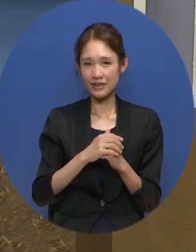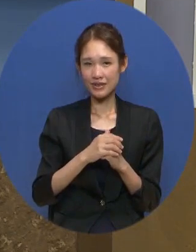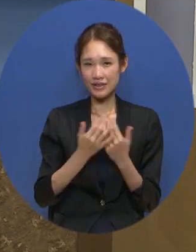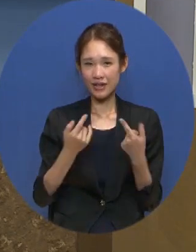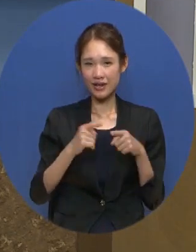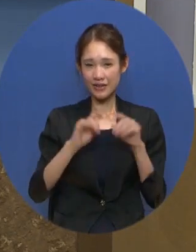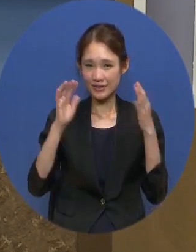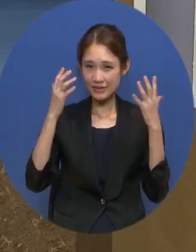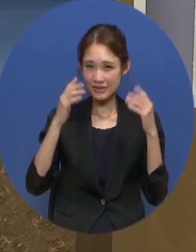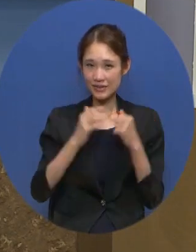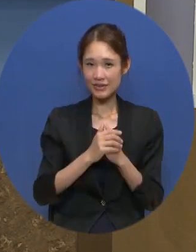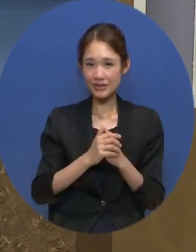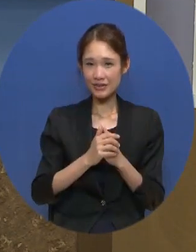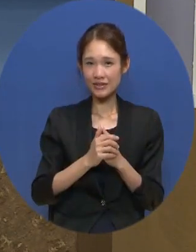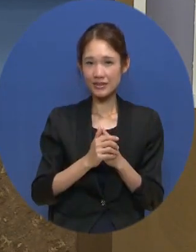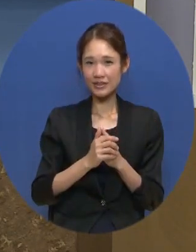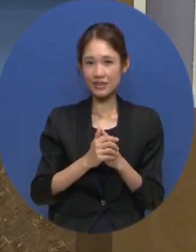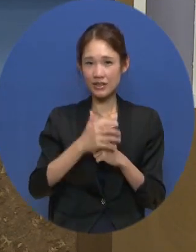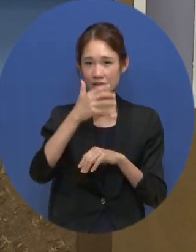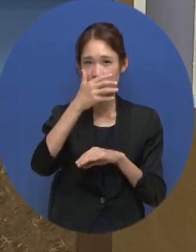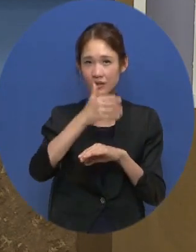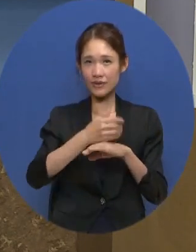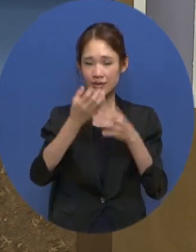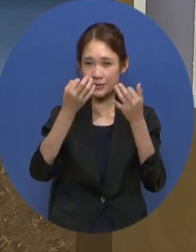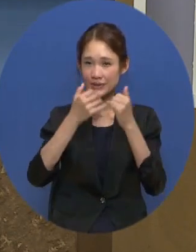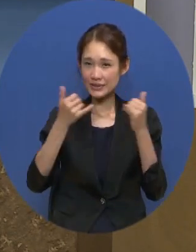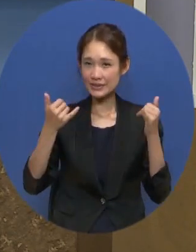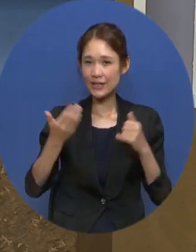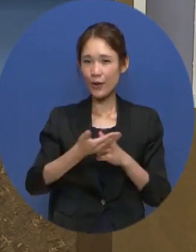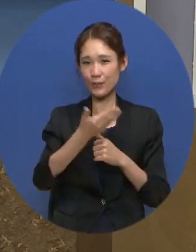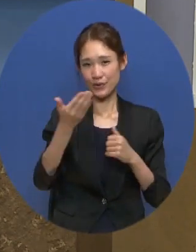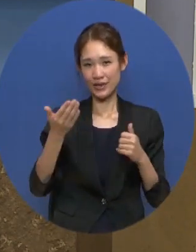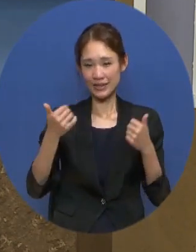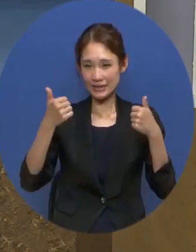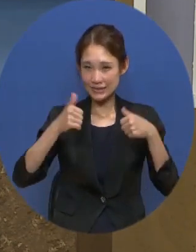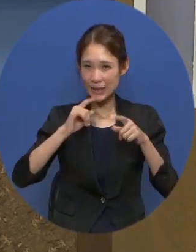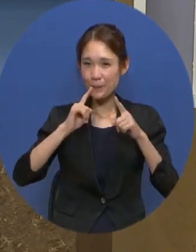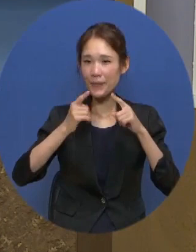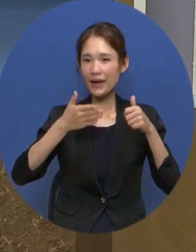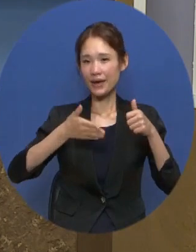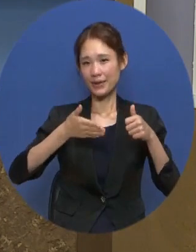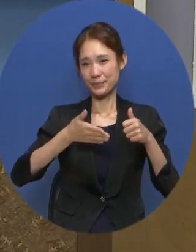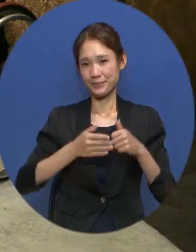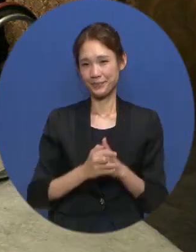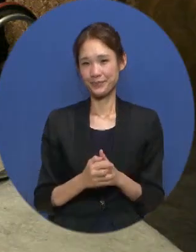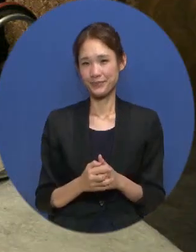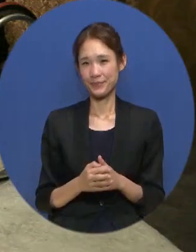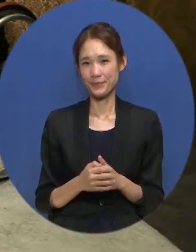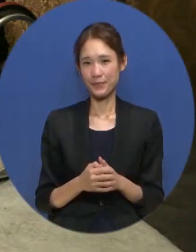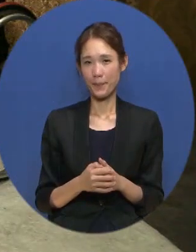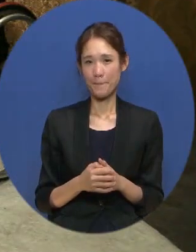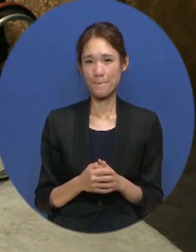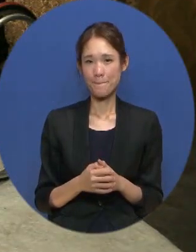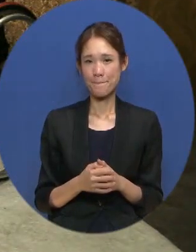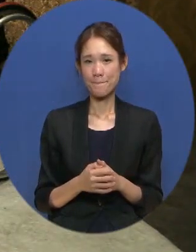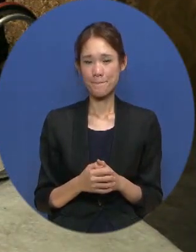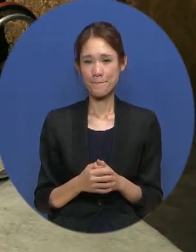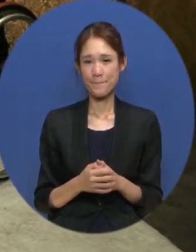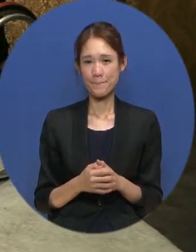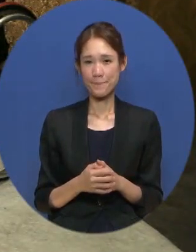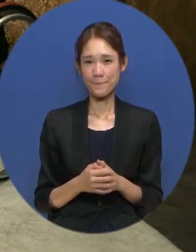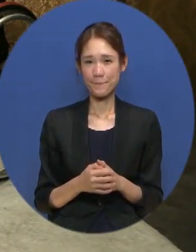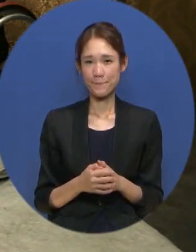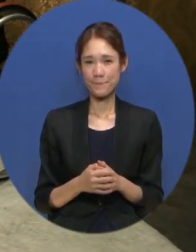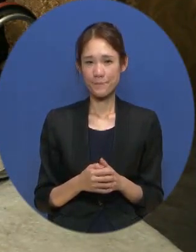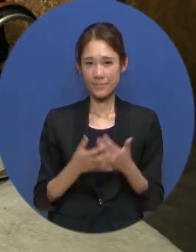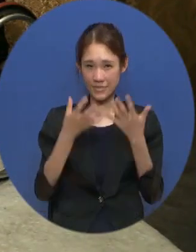함께 응원하도록 하겠습니다. 네. 그럼 또 이제 마지막으로 시청자 여러분께 인사 한 말씀 부탁드리겠습니다. 예.